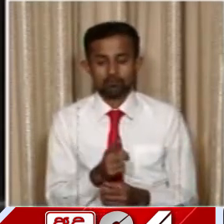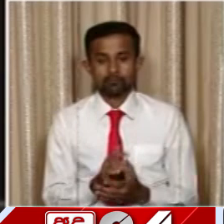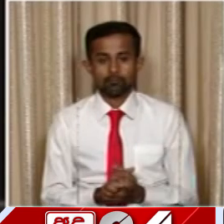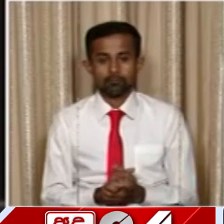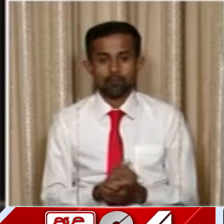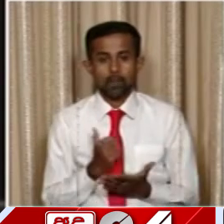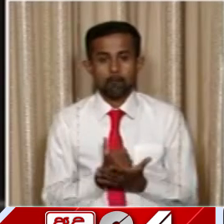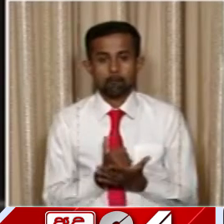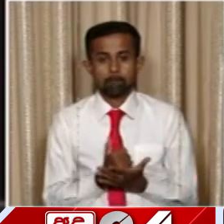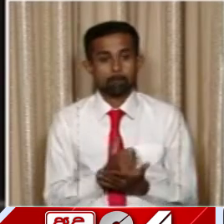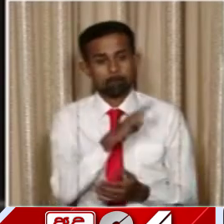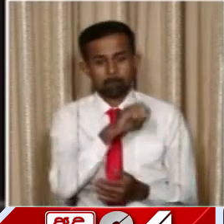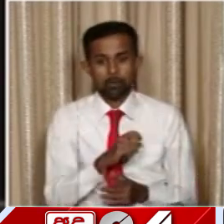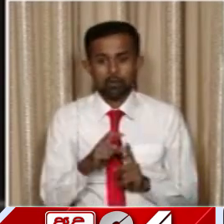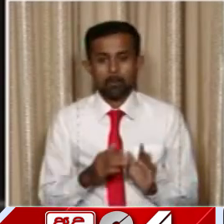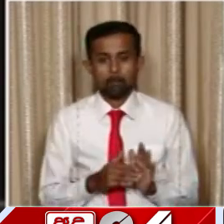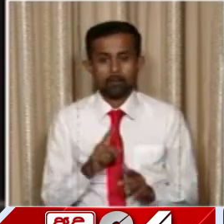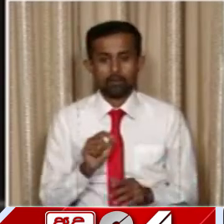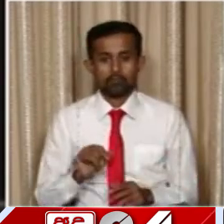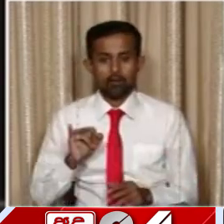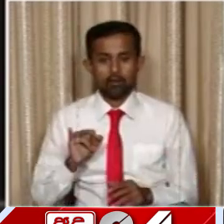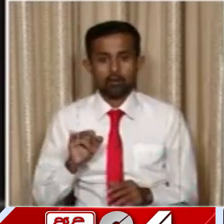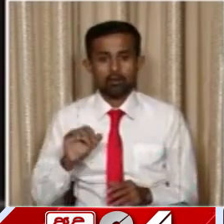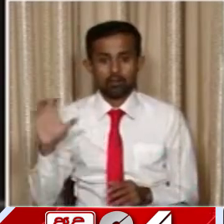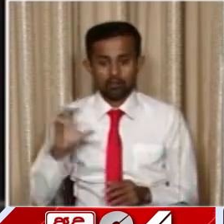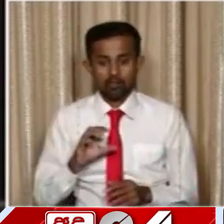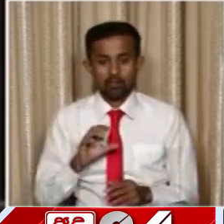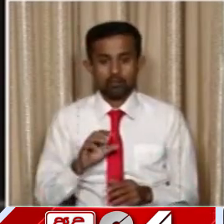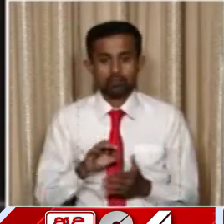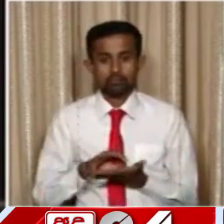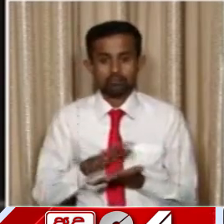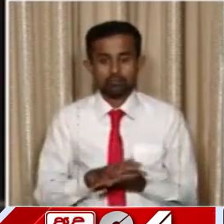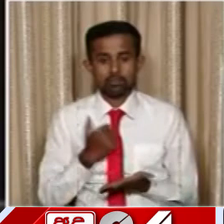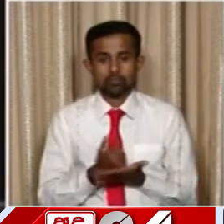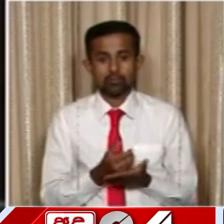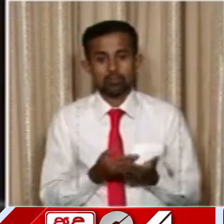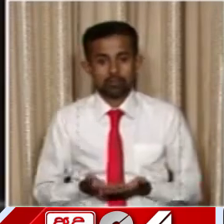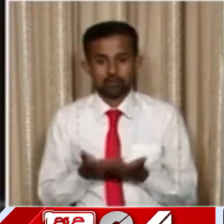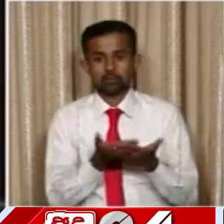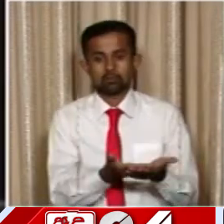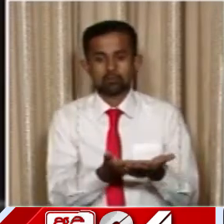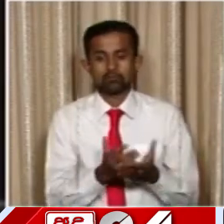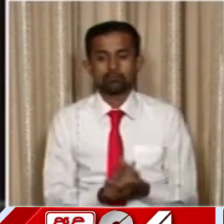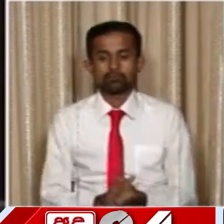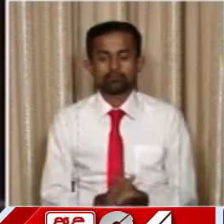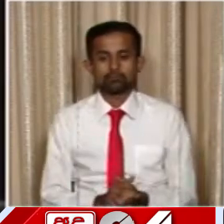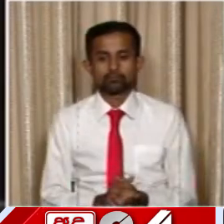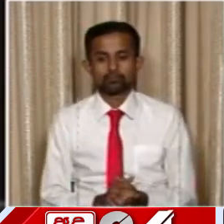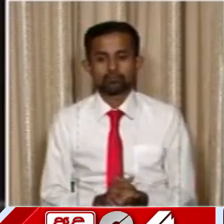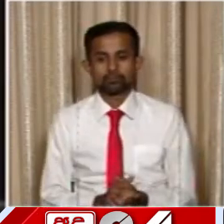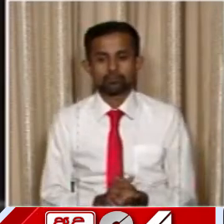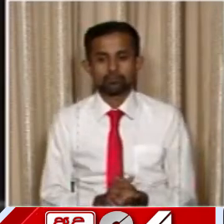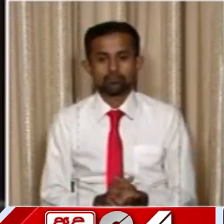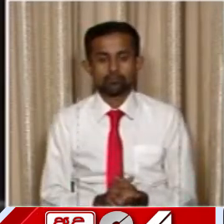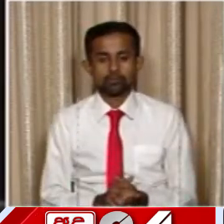දැන් බැංකුවෙන් ගේන්න ඔයා ඩොලර් මිලියන 1.6ක් ගෙනාවයි කියලා මට කන්ෆර්මේෂන් ගේන්න කියනවා. ඒකත් බාර දෙනවා ගරු සභාපතිතුමනි මම සභාගත කරනවා.